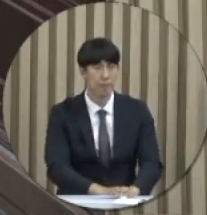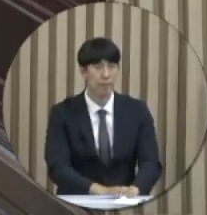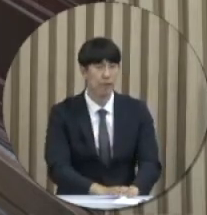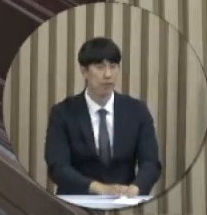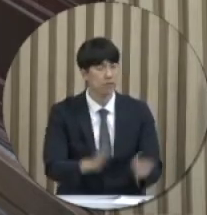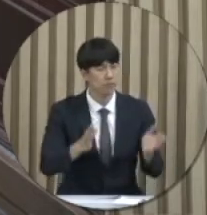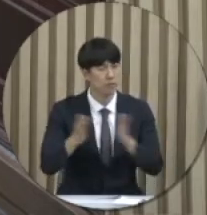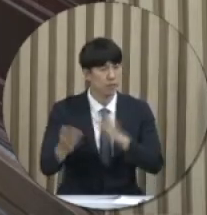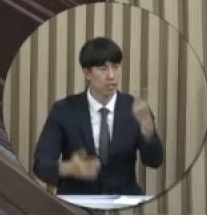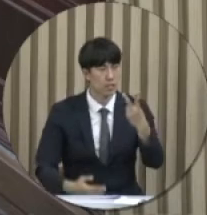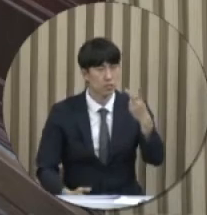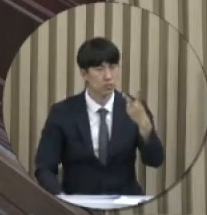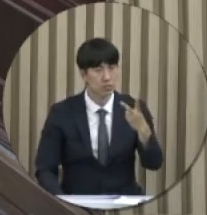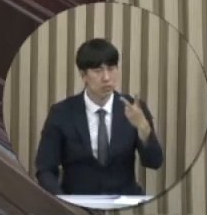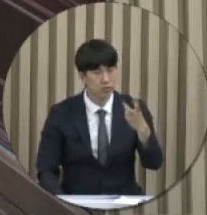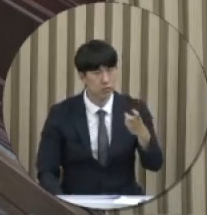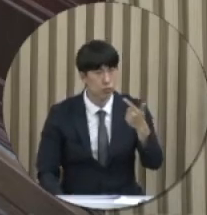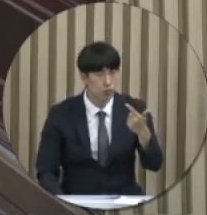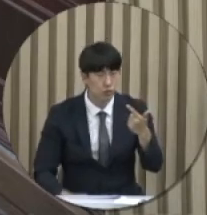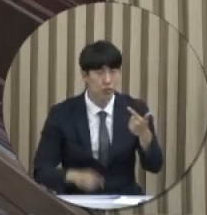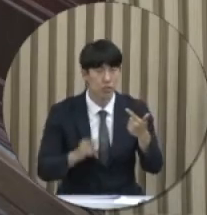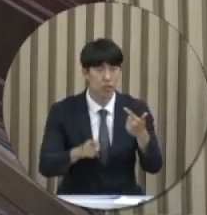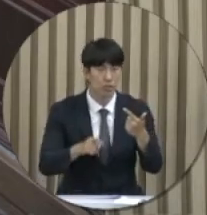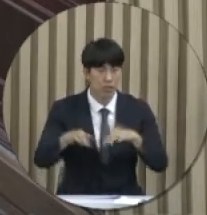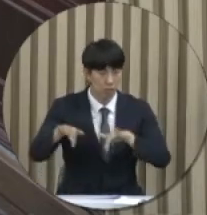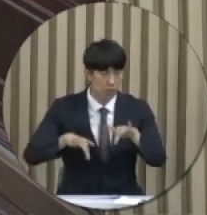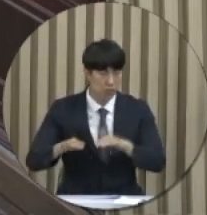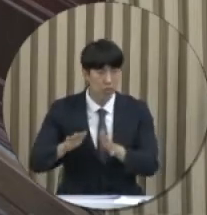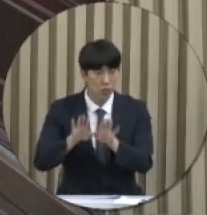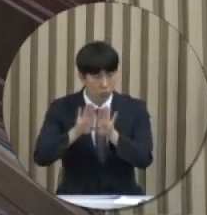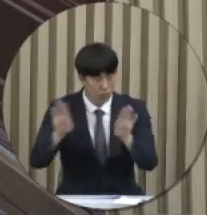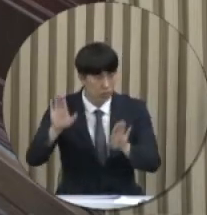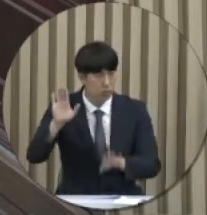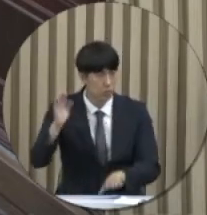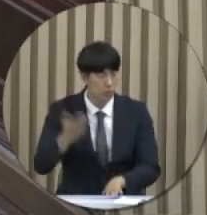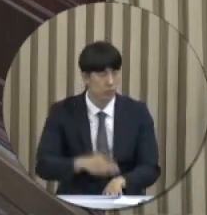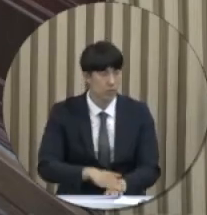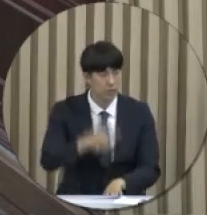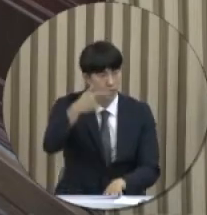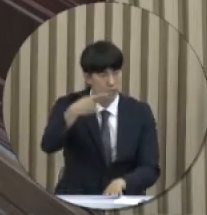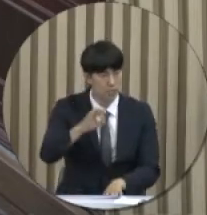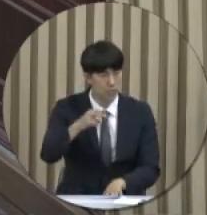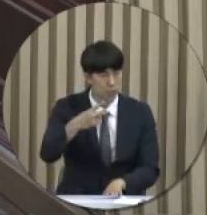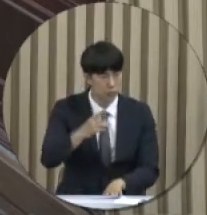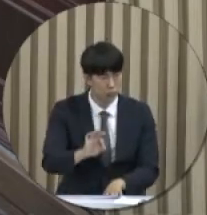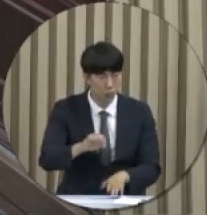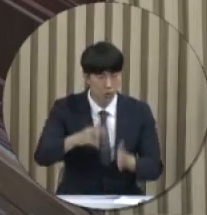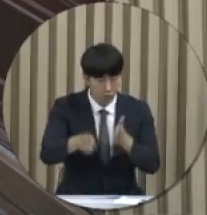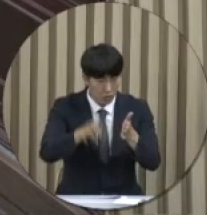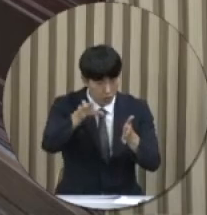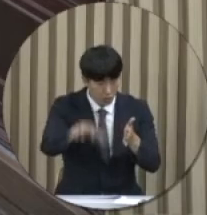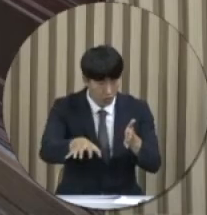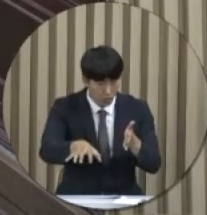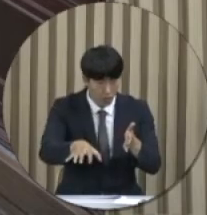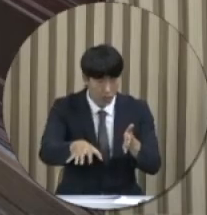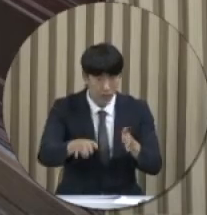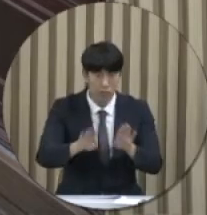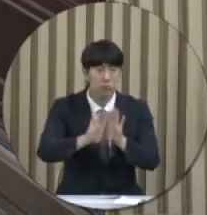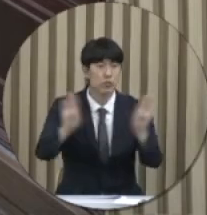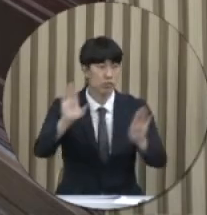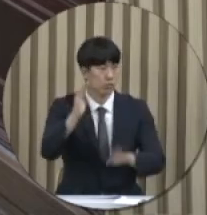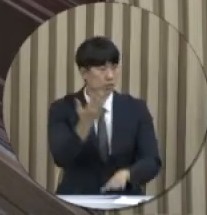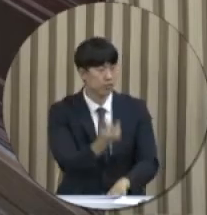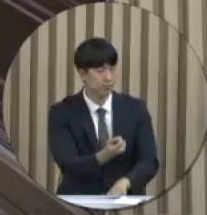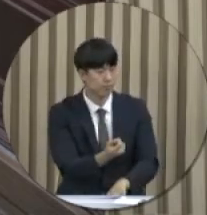또 2026년에 인도건선이 개통되면서 아마 그 능동역이 그 주변에 역으로 개통이 되는 거로 알고